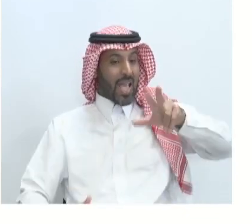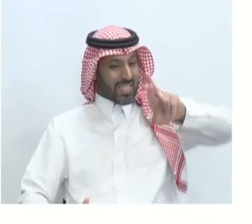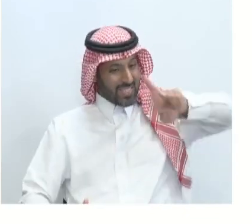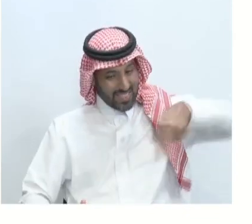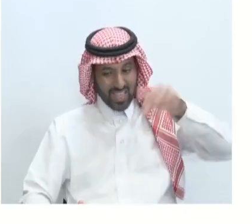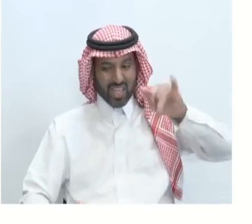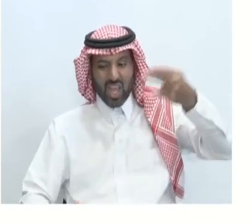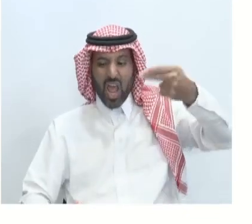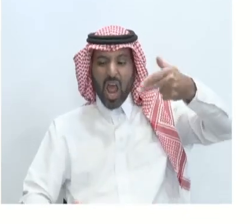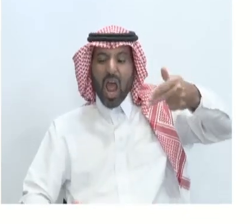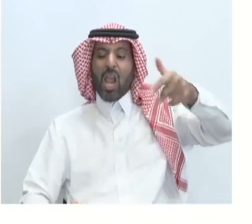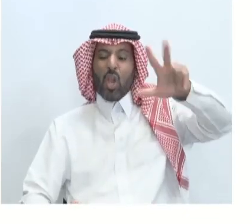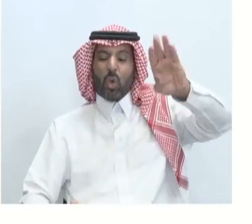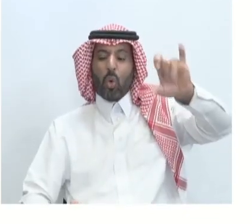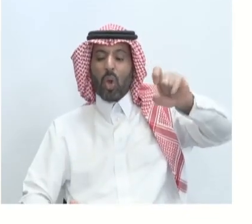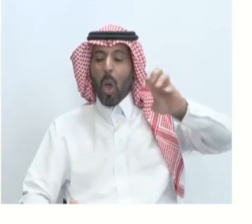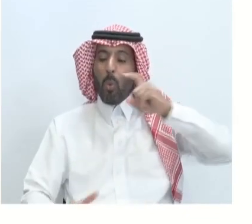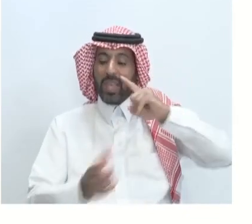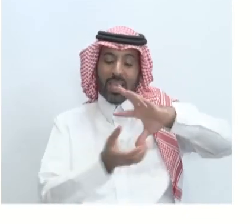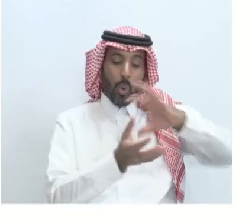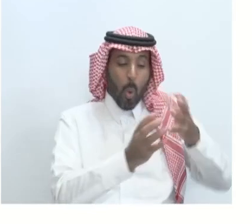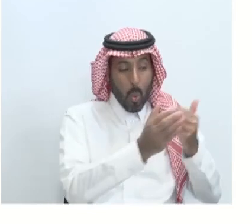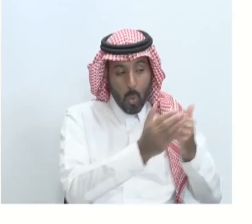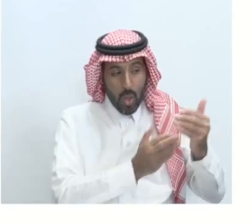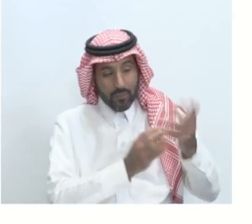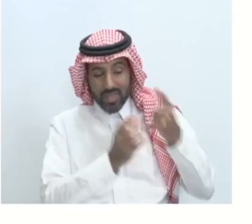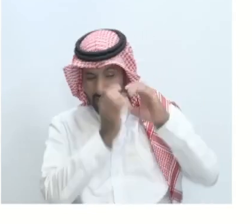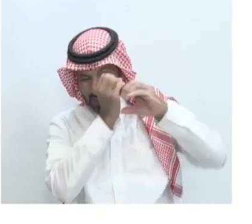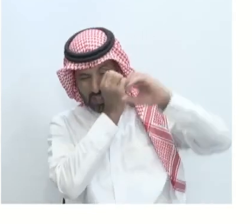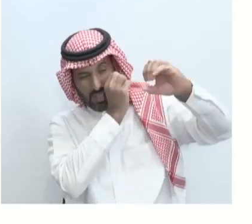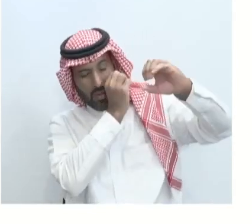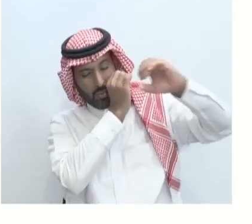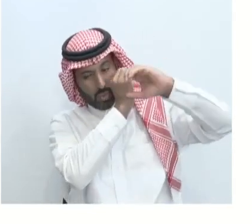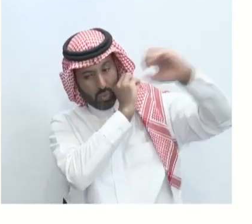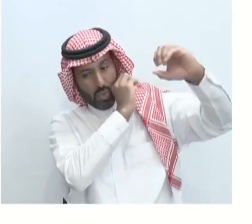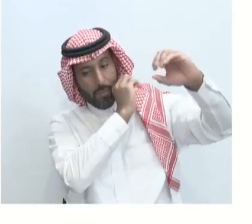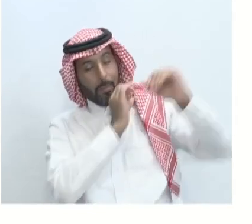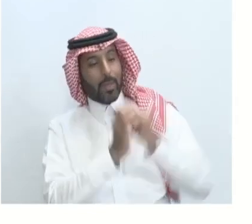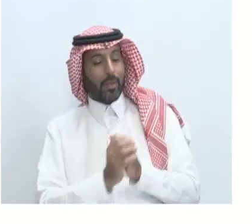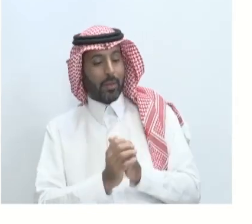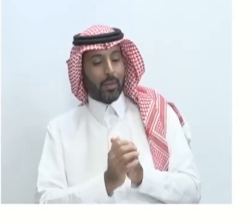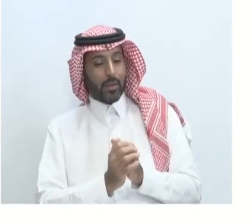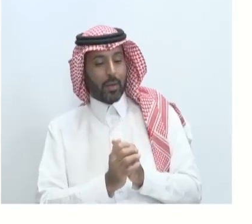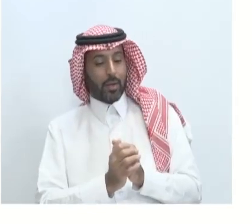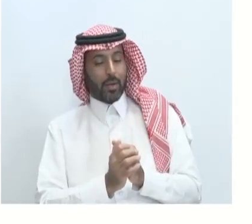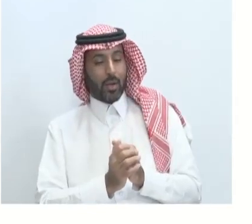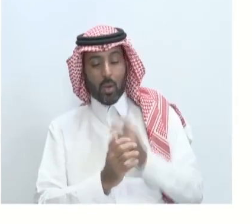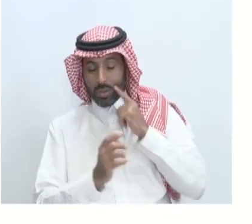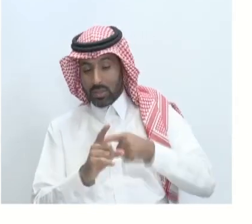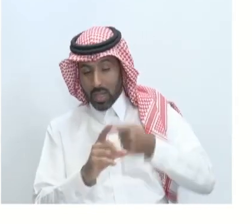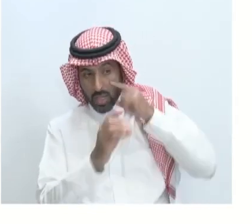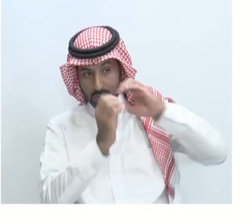تلسكوبات الضوء المرئي تعد التلسكوبات الاداء الاساسيه التي يستخدمها